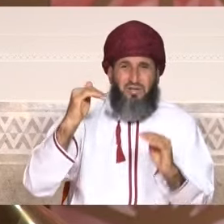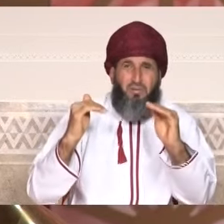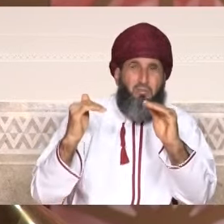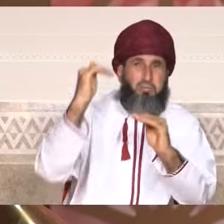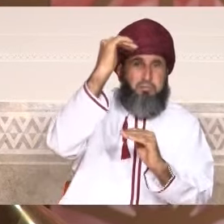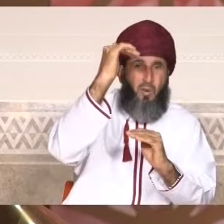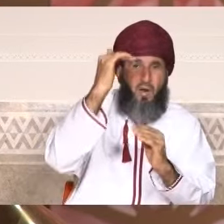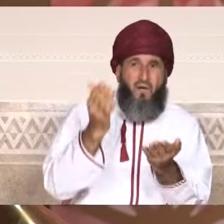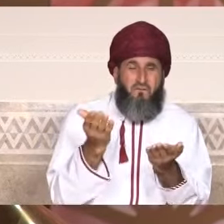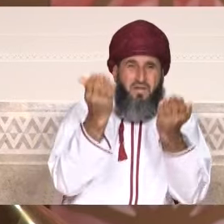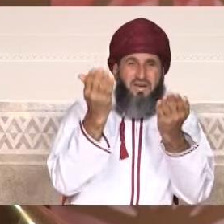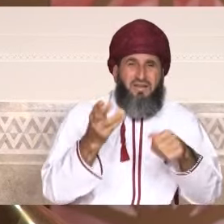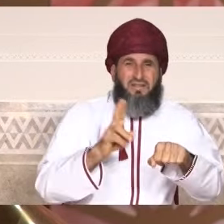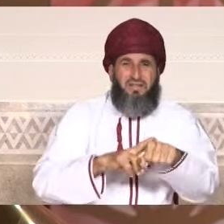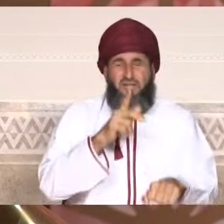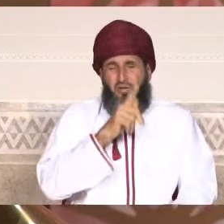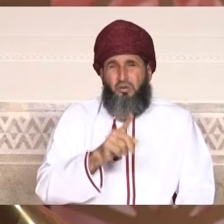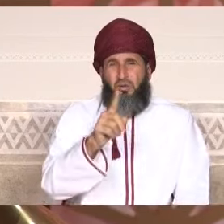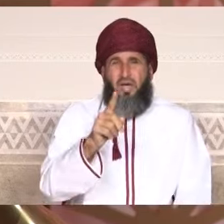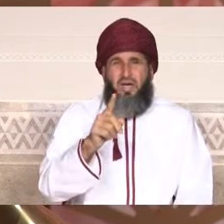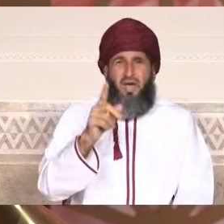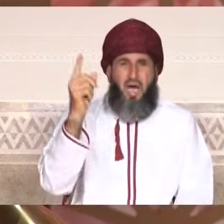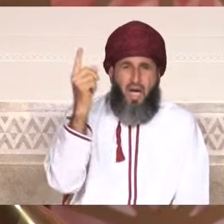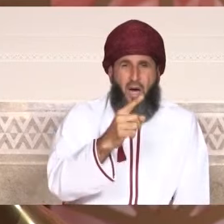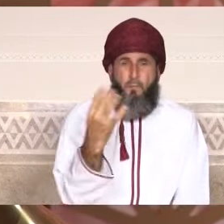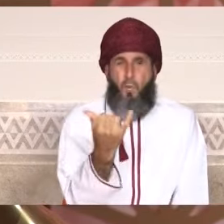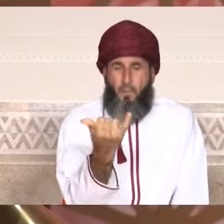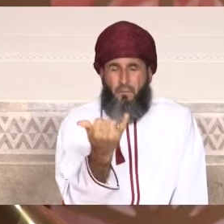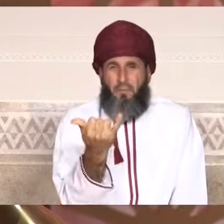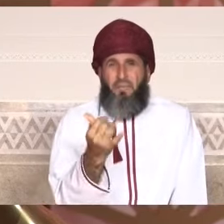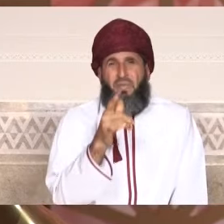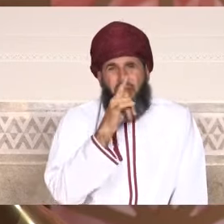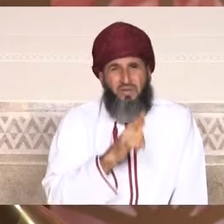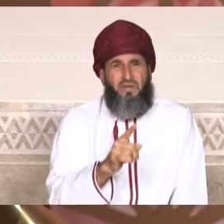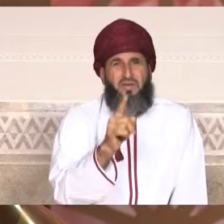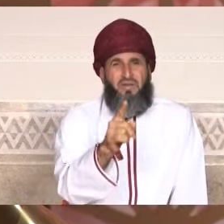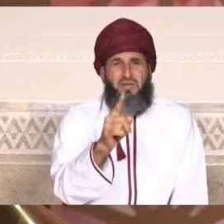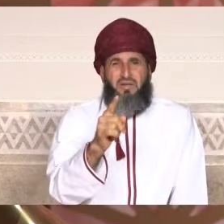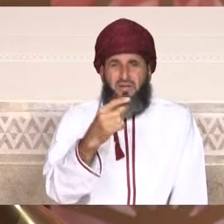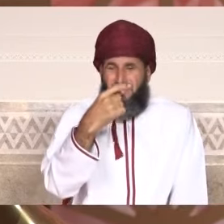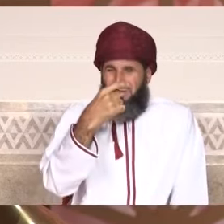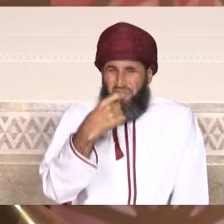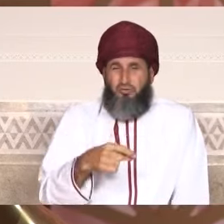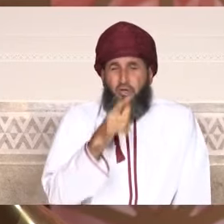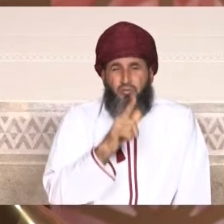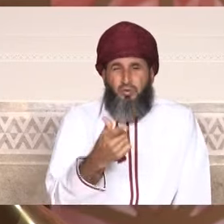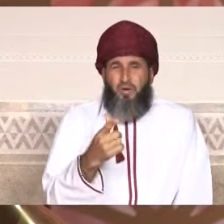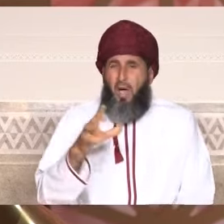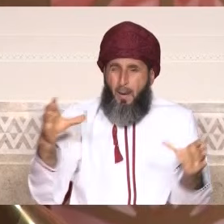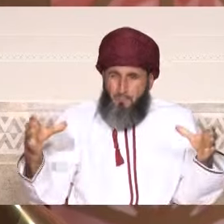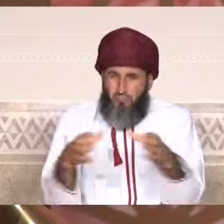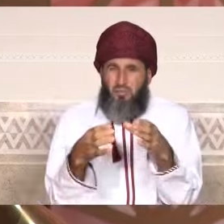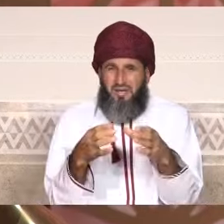منزلة رفيعة وأراد أن يصدر أمرا ذا أهمية فإنه يتحدث عن نفسه بصيغة الجمع، بضمائر